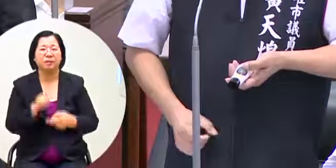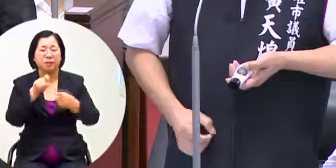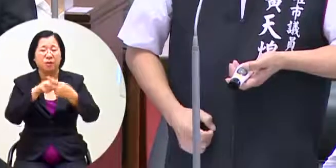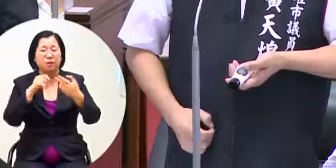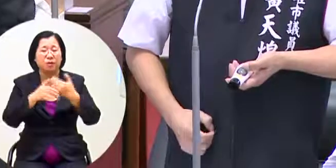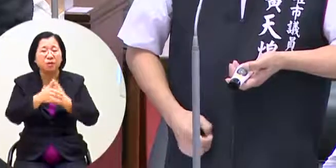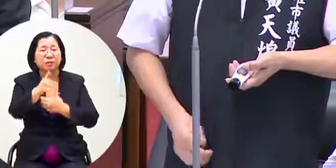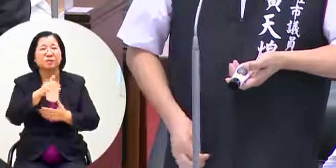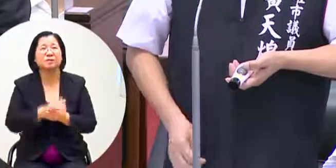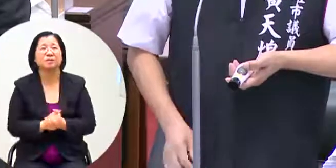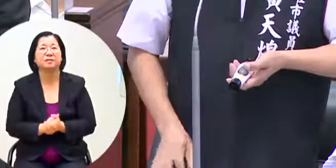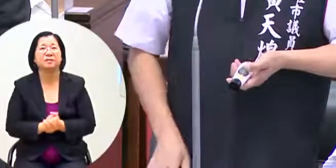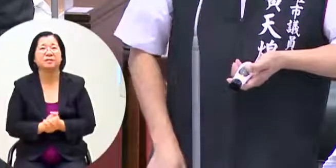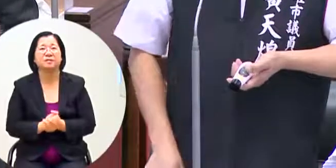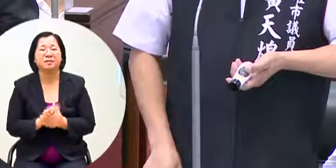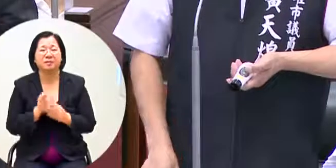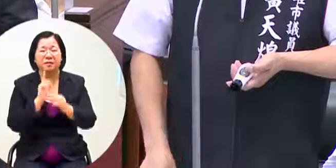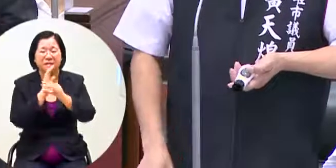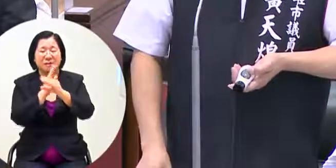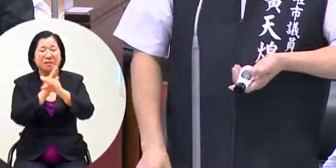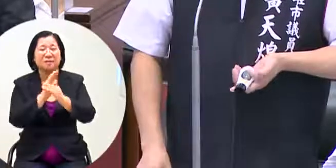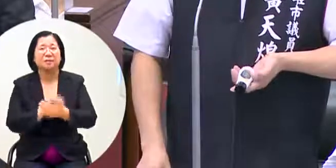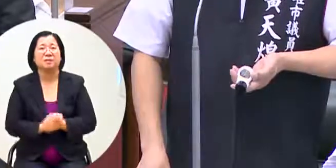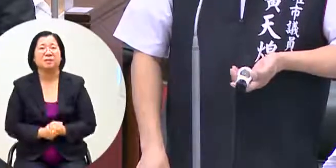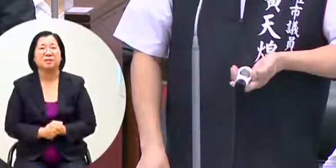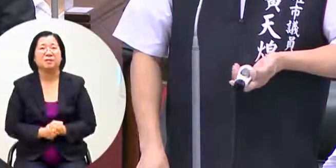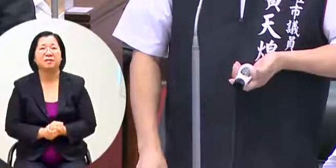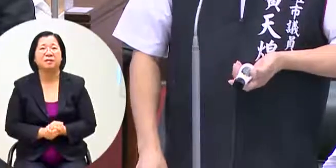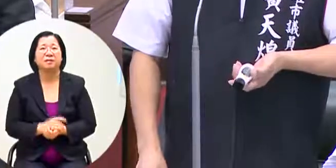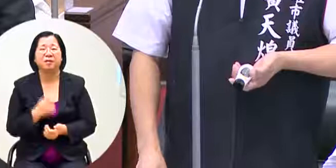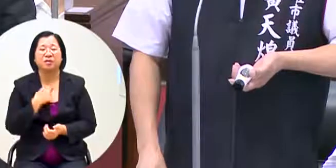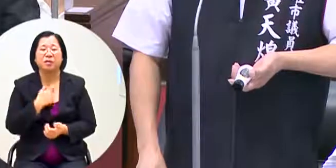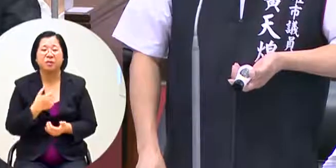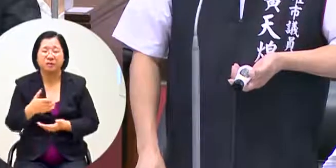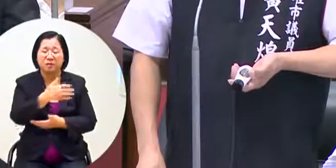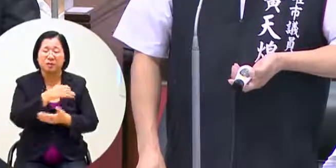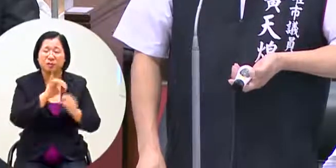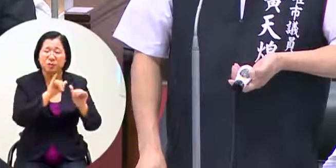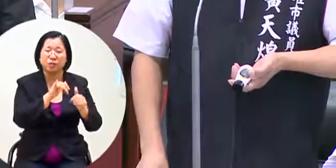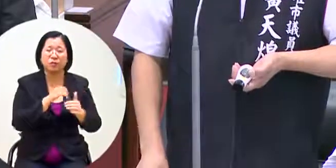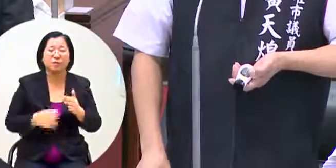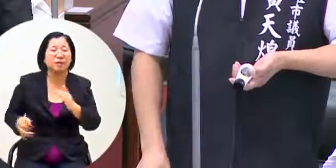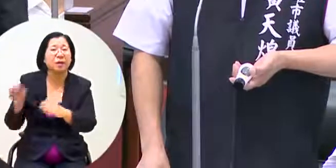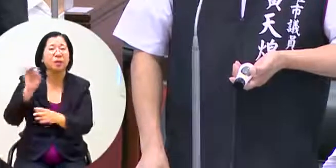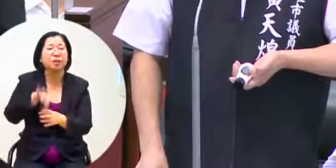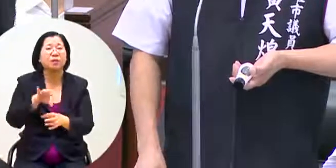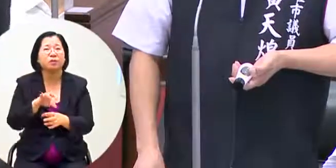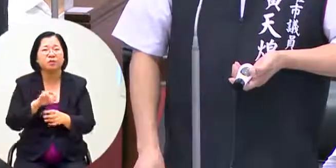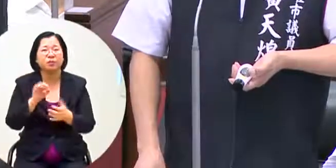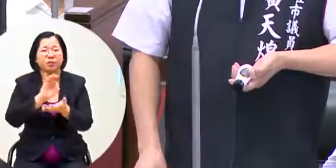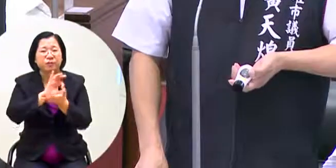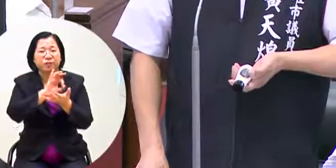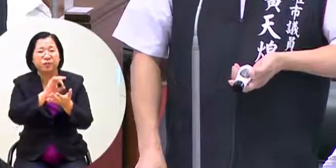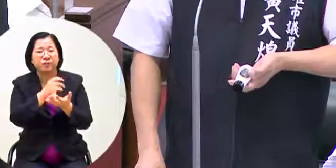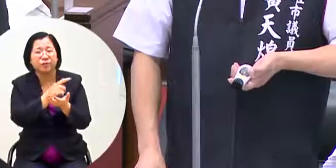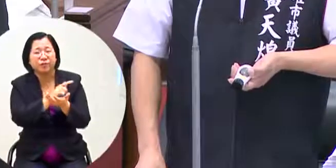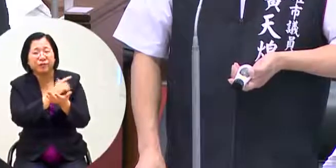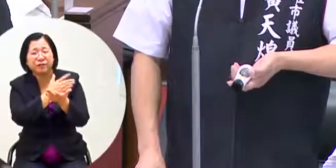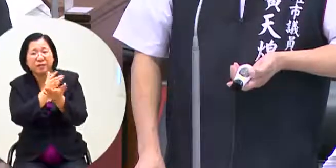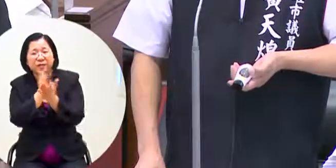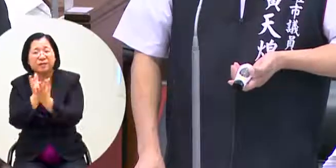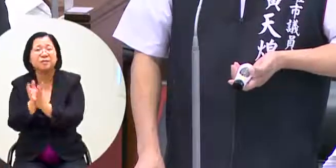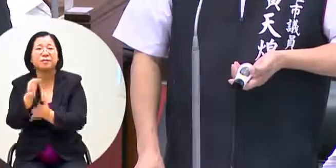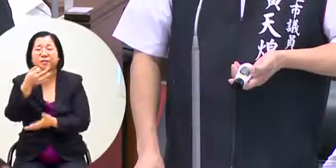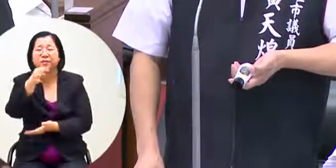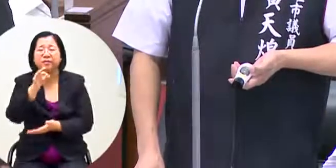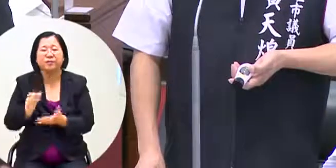本来我们只有征收土地的费用，你当工程开始投入都有各种不同费用，而且随着时间，它会有利息支出。我们一开